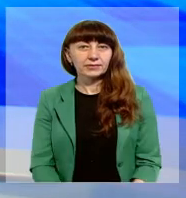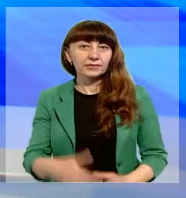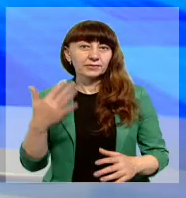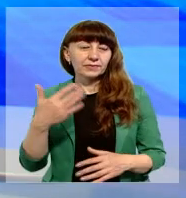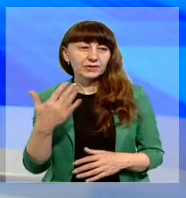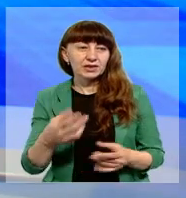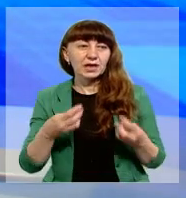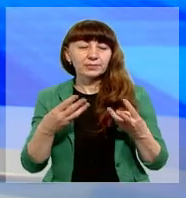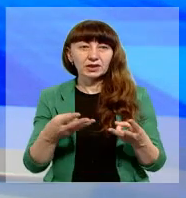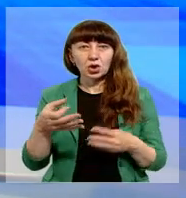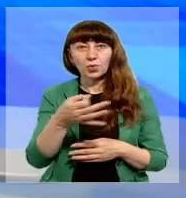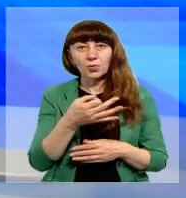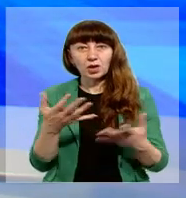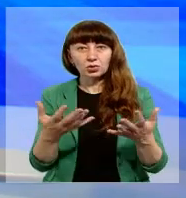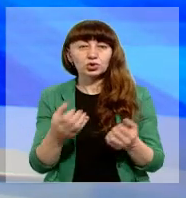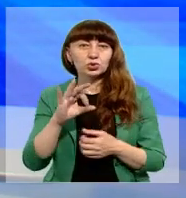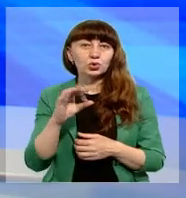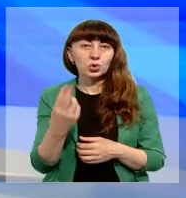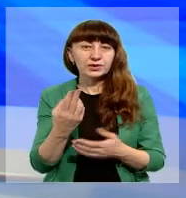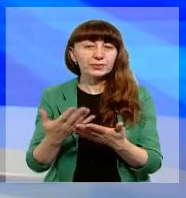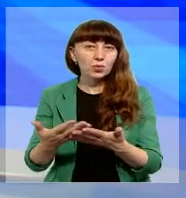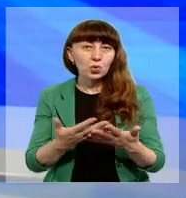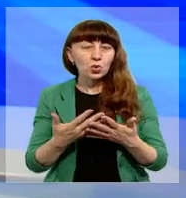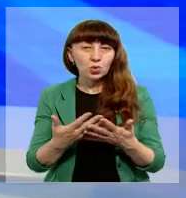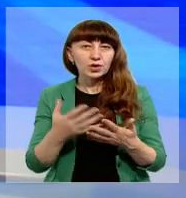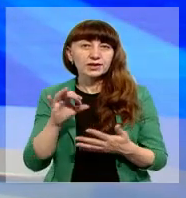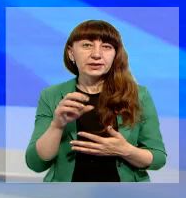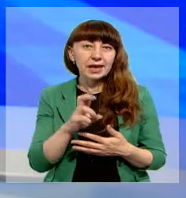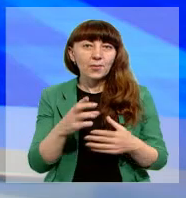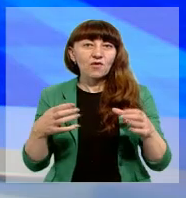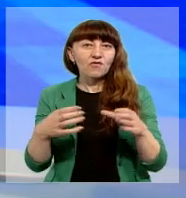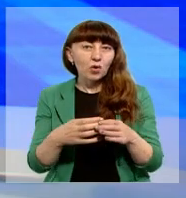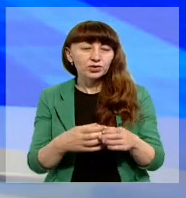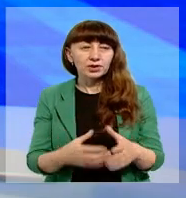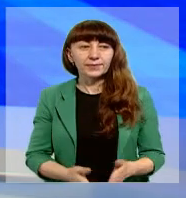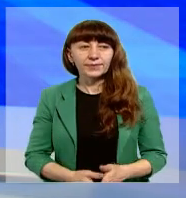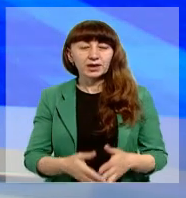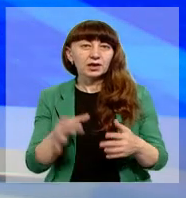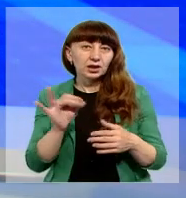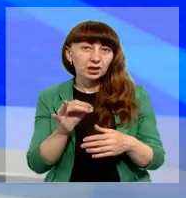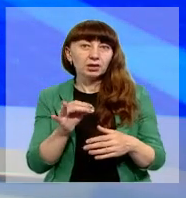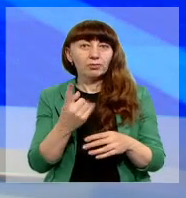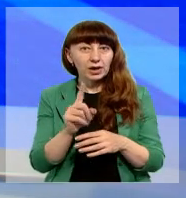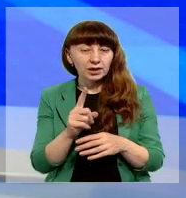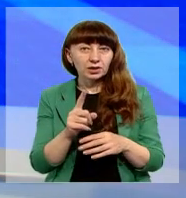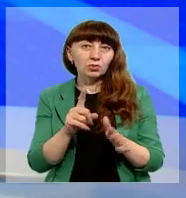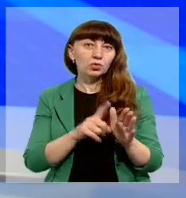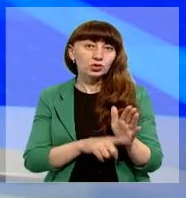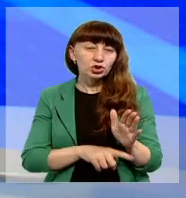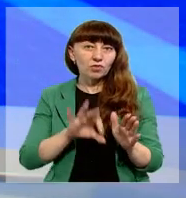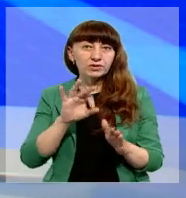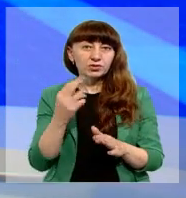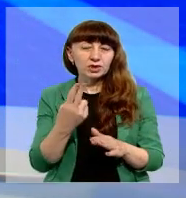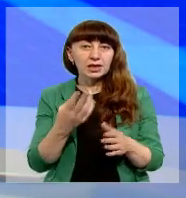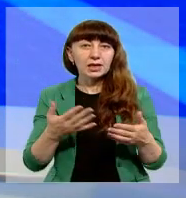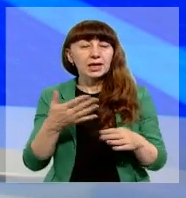Пятьдесят пекарен области получают социальную муку из стабилизационного фонда. Тем самым на прилавках появляется хлеб, цена которого